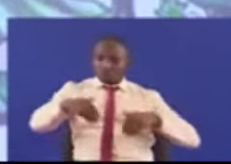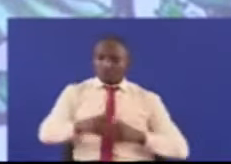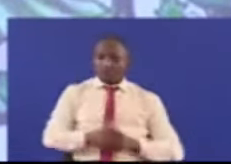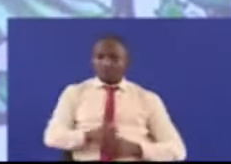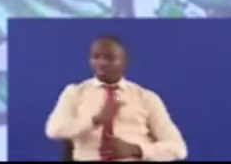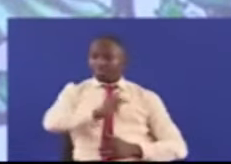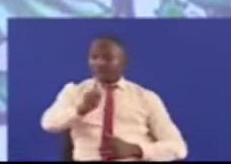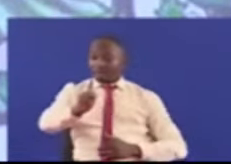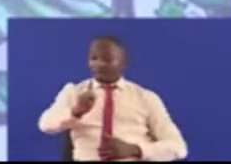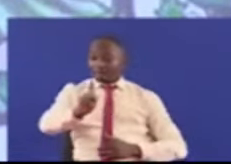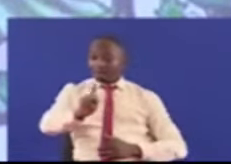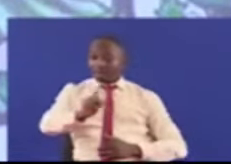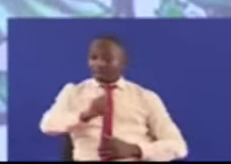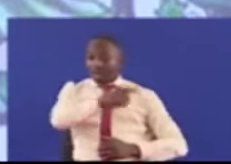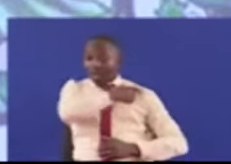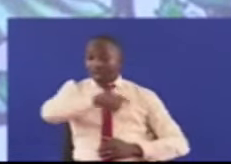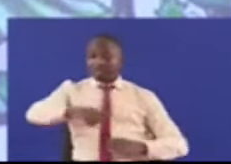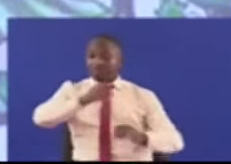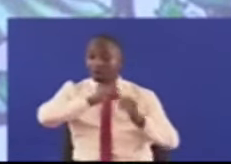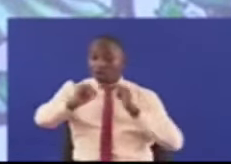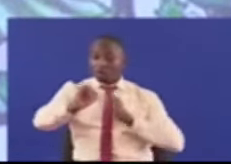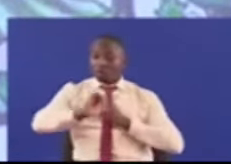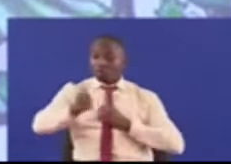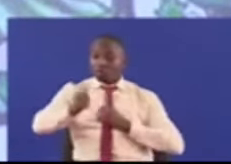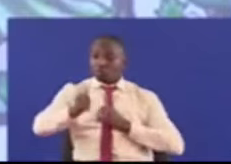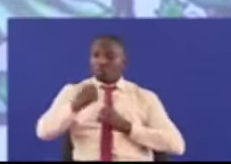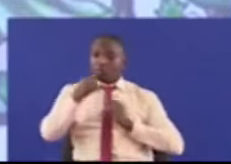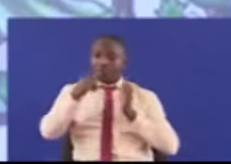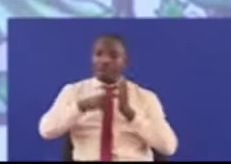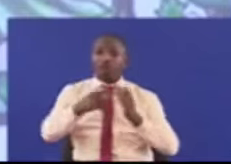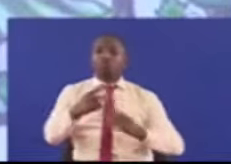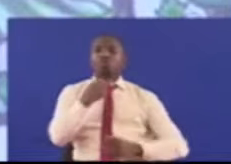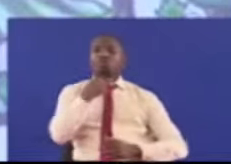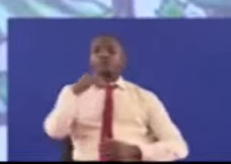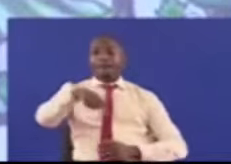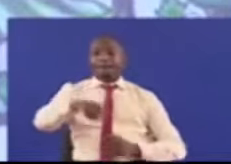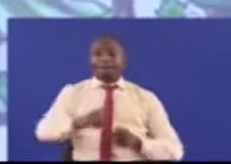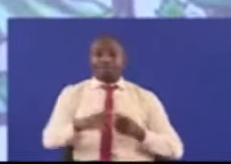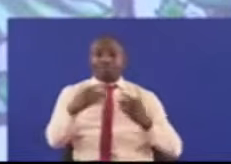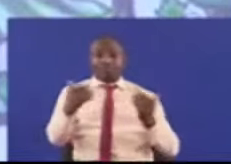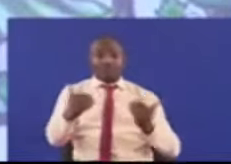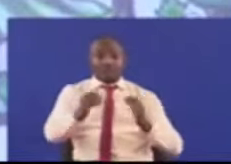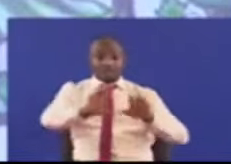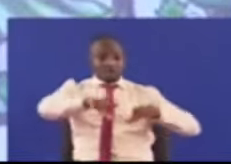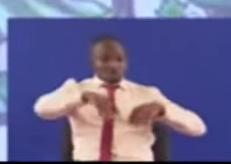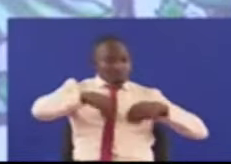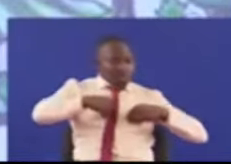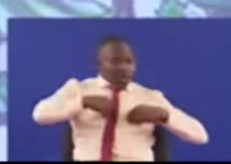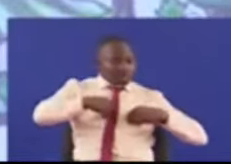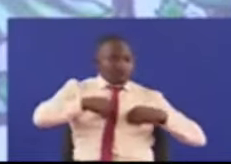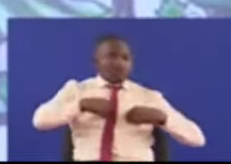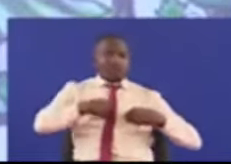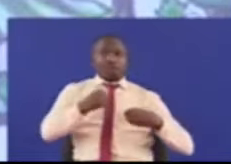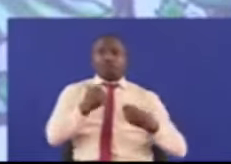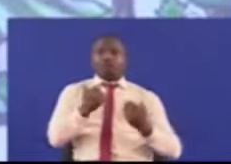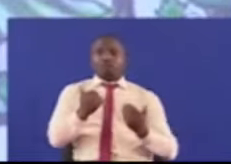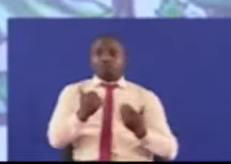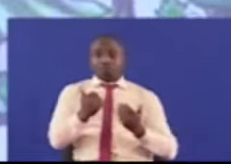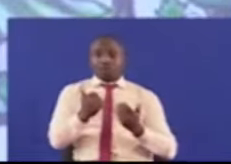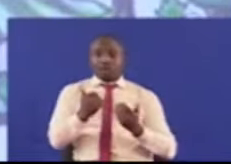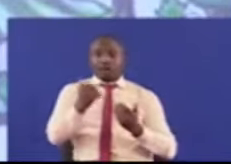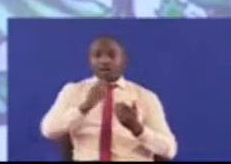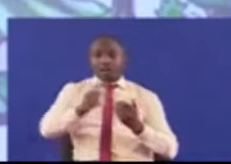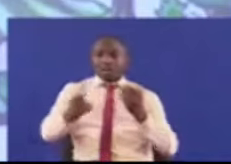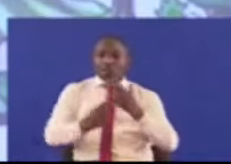hakuridhia, manake hapa tusingekuepo leo. Lakini kwa kuridhia kwake anachukua jukumu kwamba yanapotokea mambo